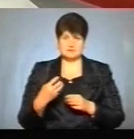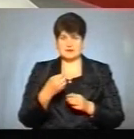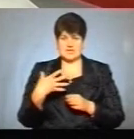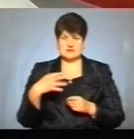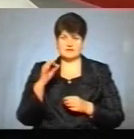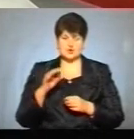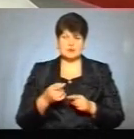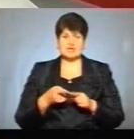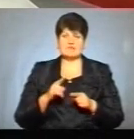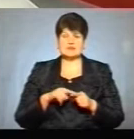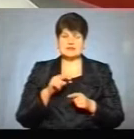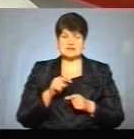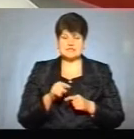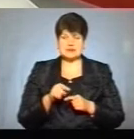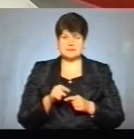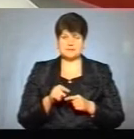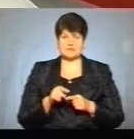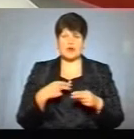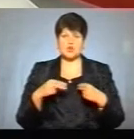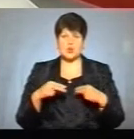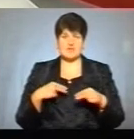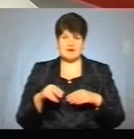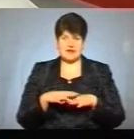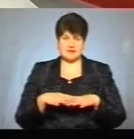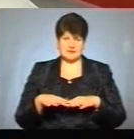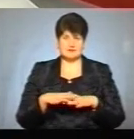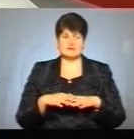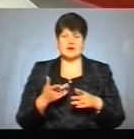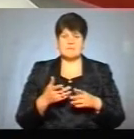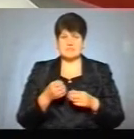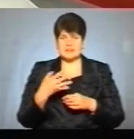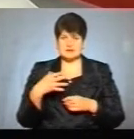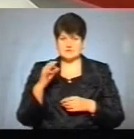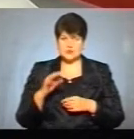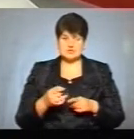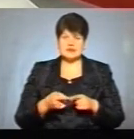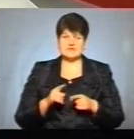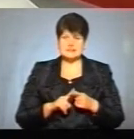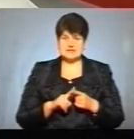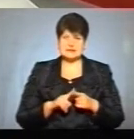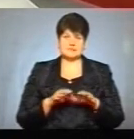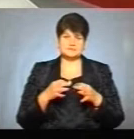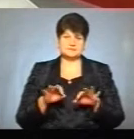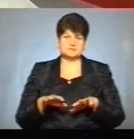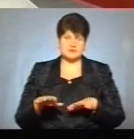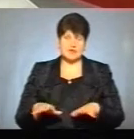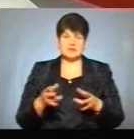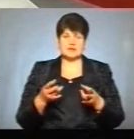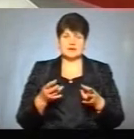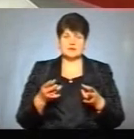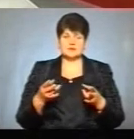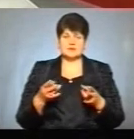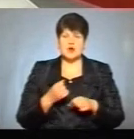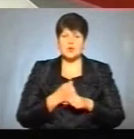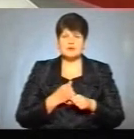15 – це вакансії в торгівельній сфері, в сфері послуг. Відсотків 15 – це є вакансії, які не потребують, для робітників,